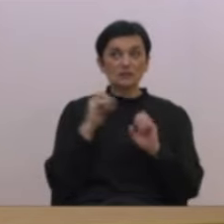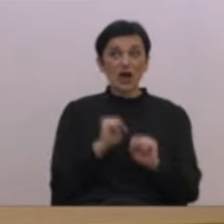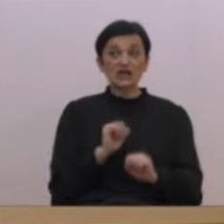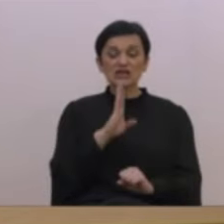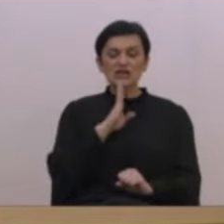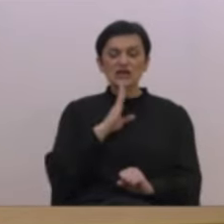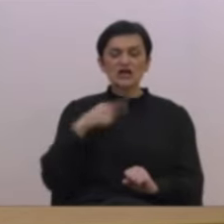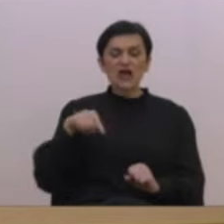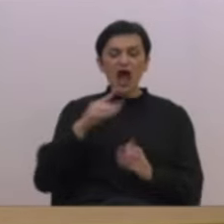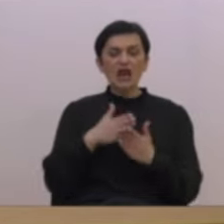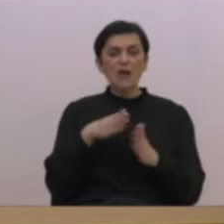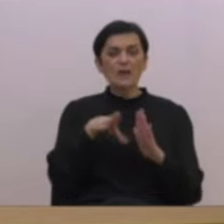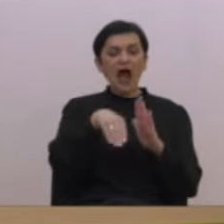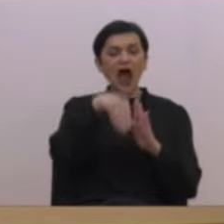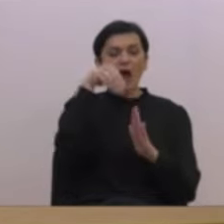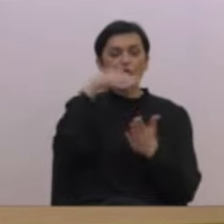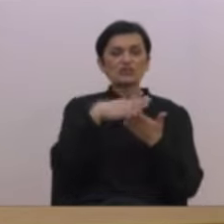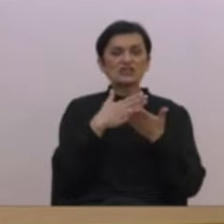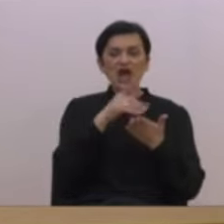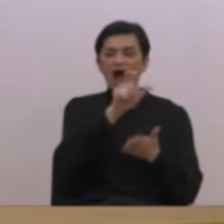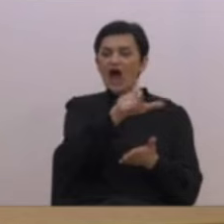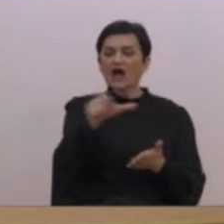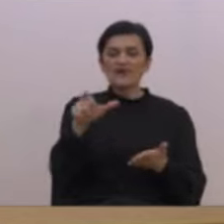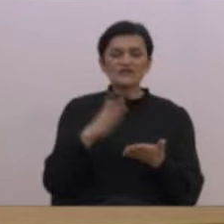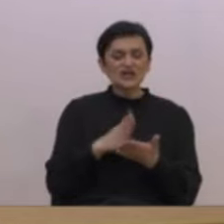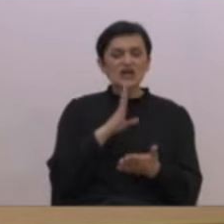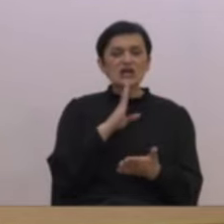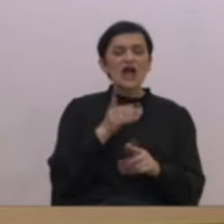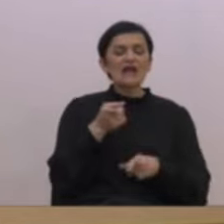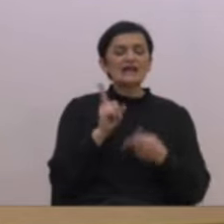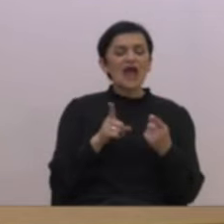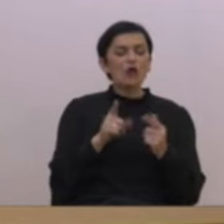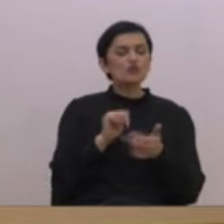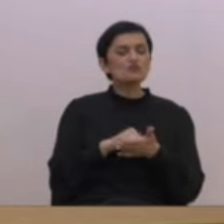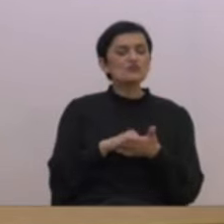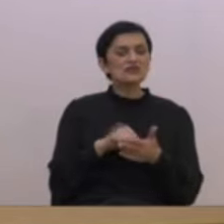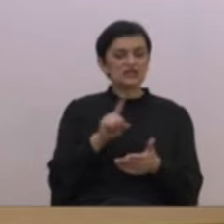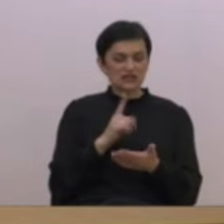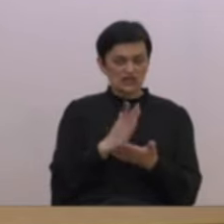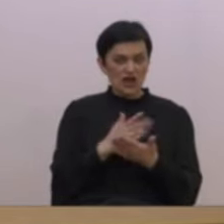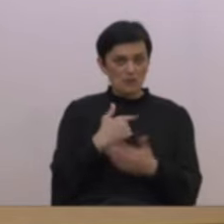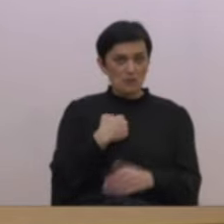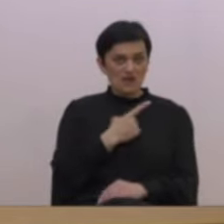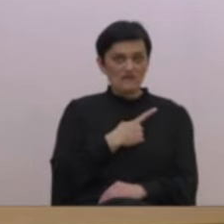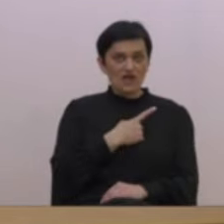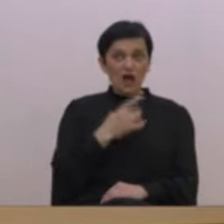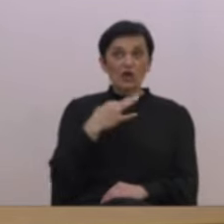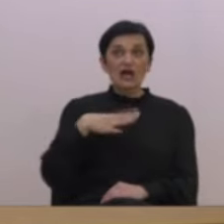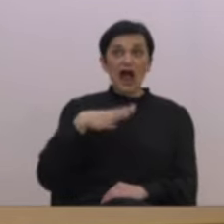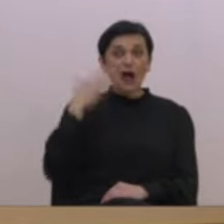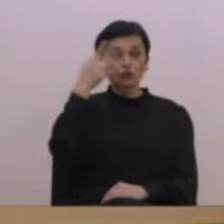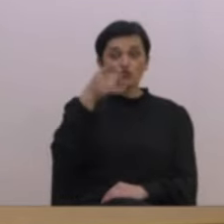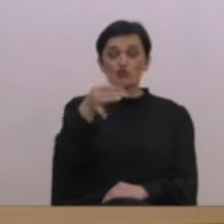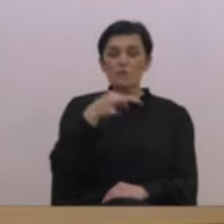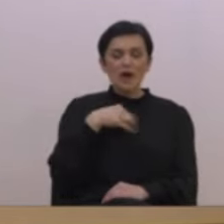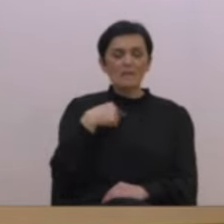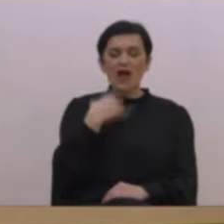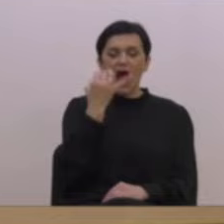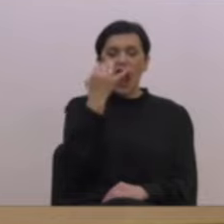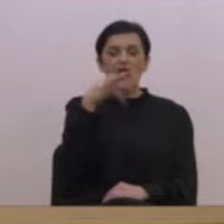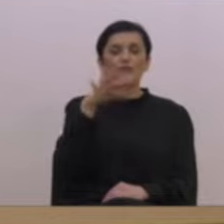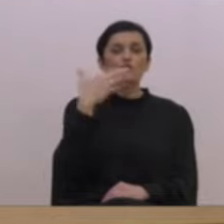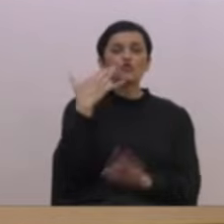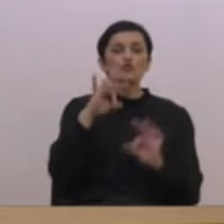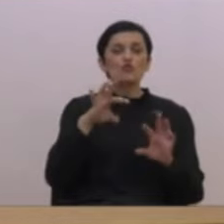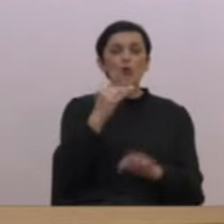ქალები არიან ამომრჩევლის ნახევარი. Რა არის რეალური მიზეზი, ამაზე ველოდები. Მე ქართული ოცნებისგან პასუხს, მე არ მაინტერესებს